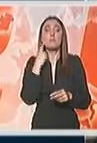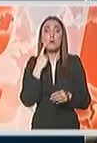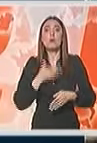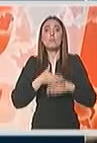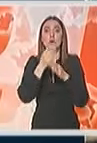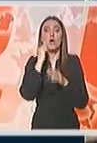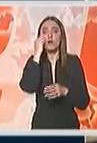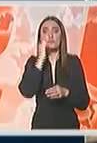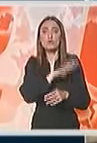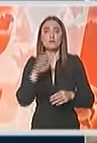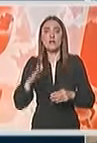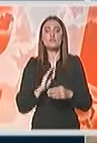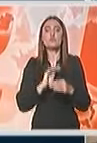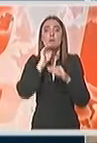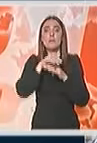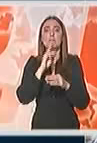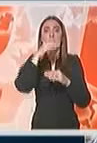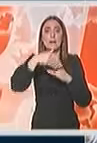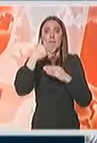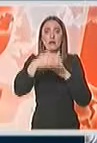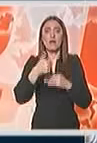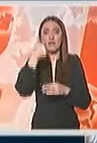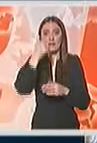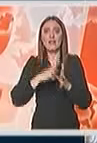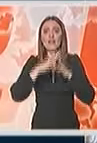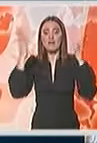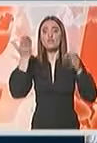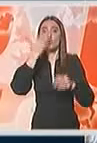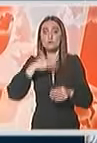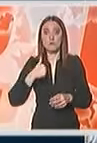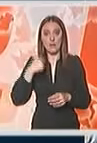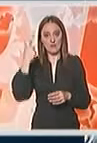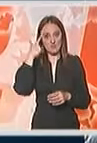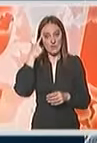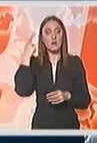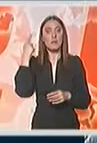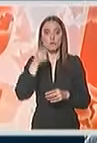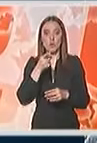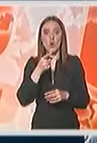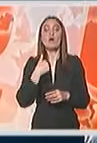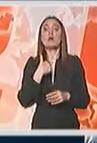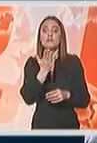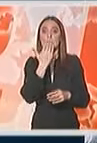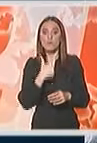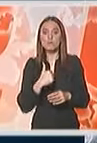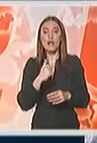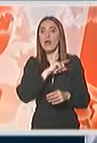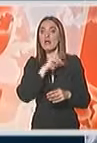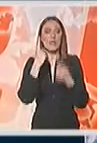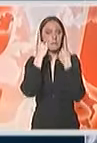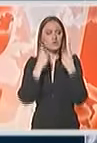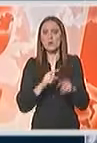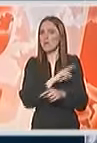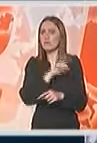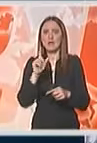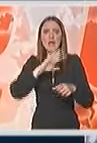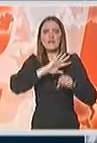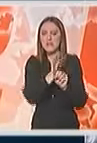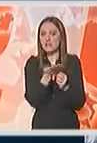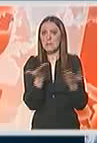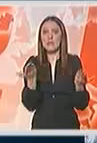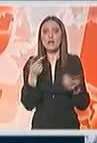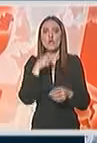pomogne romskoj deci da savladaju prepreke. Jedan od najvećih uspeha smatram to da sam uspela, znači da ne postoji nikakva